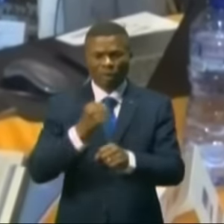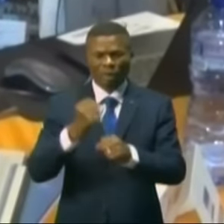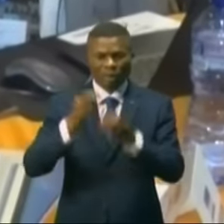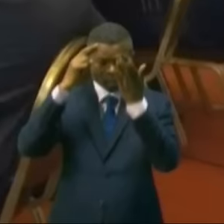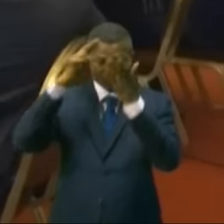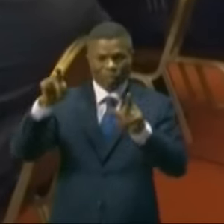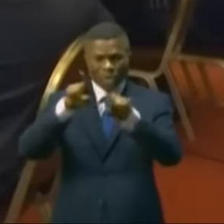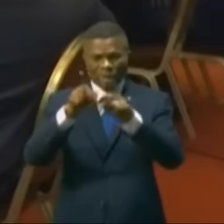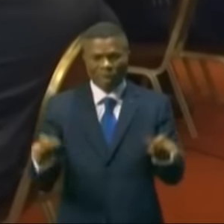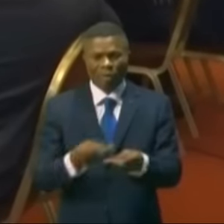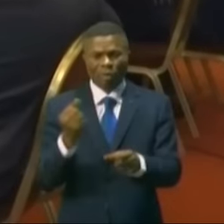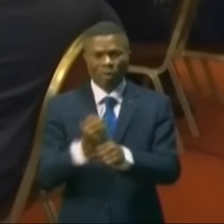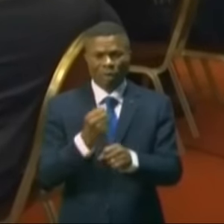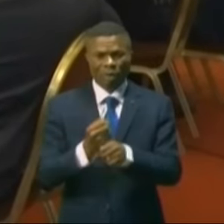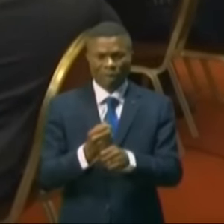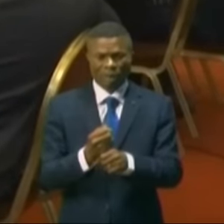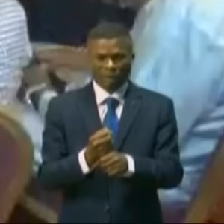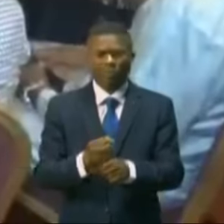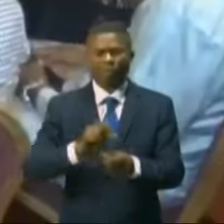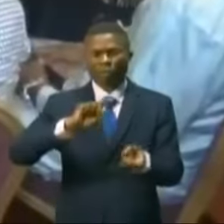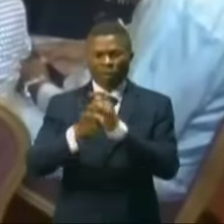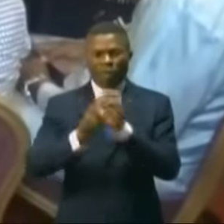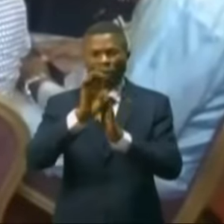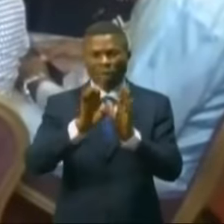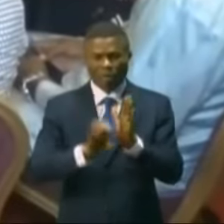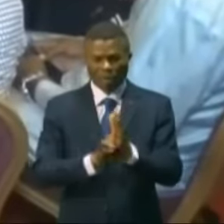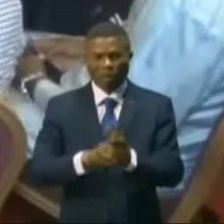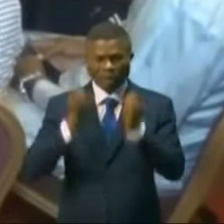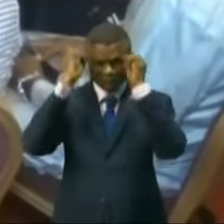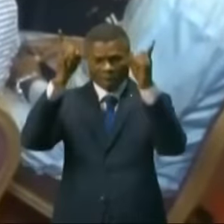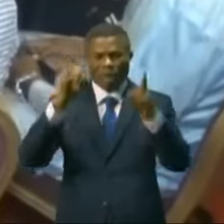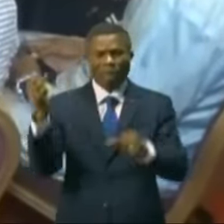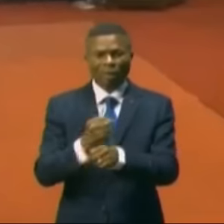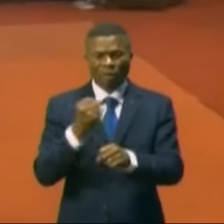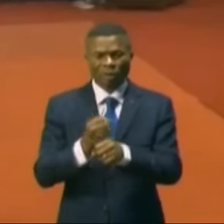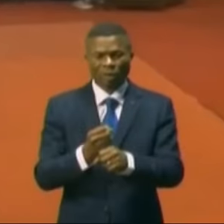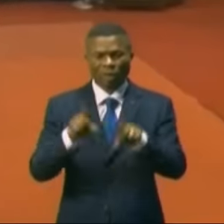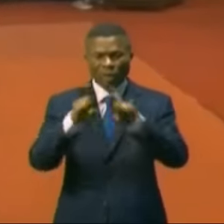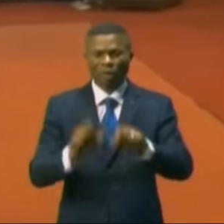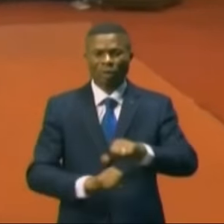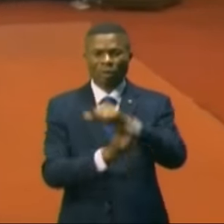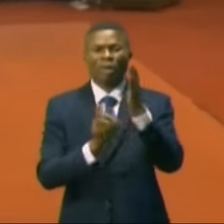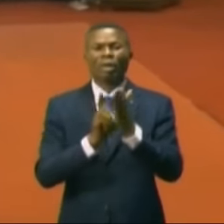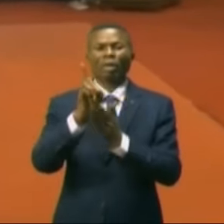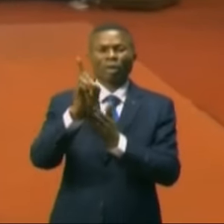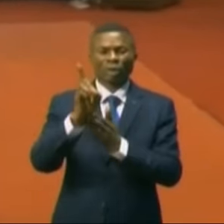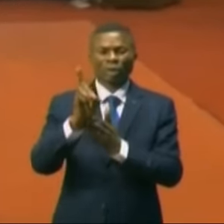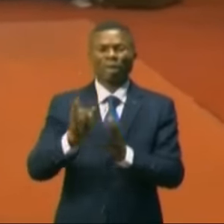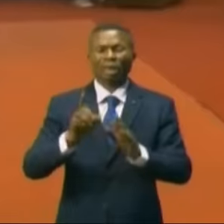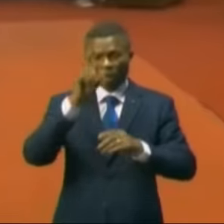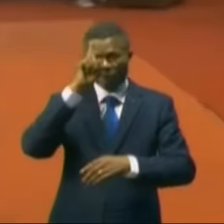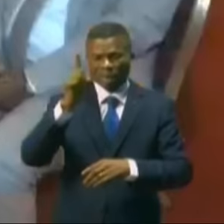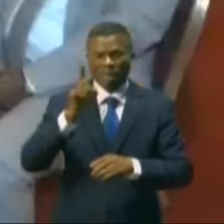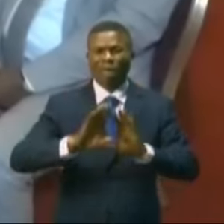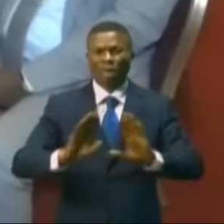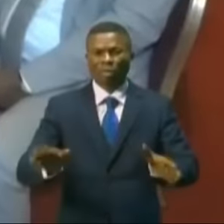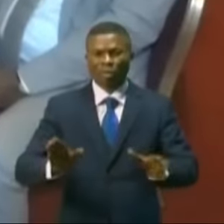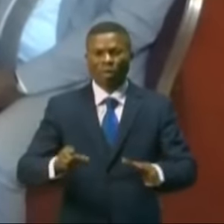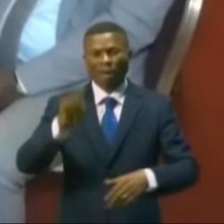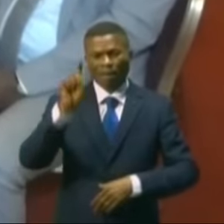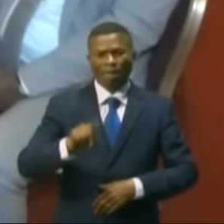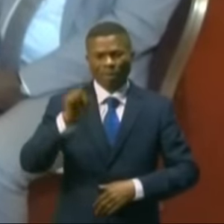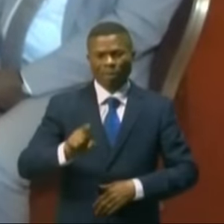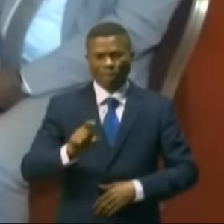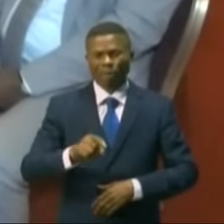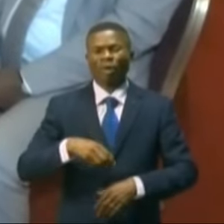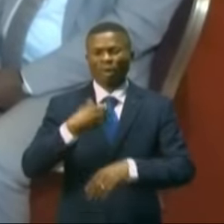et professionnelle, améliorer la qualité de l'éducation professionnelle et soutenir le développement des compétences adaptées aux besoins du